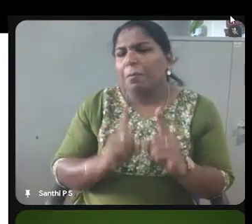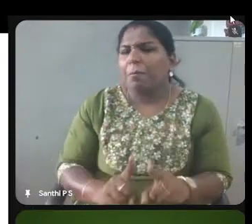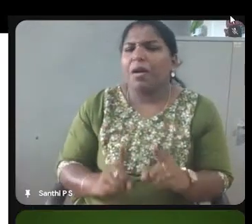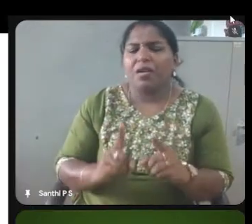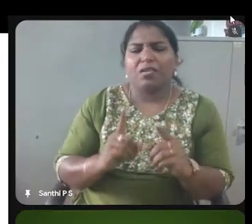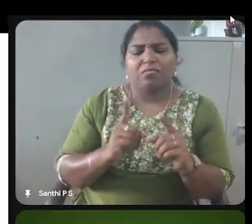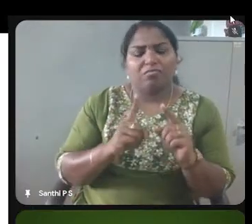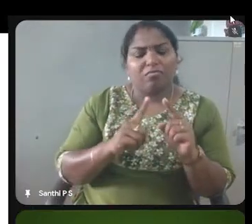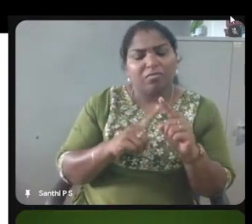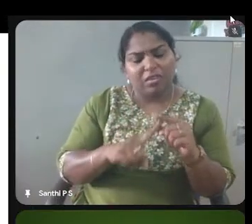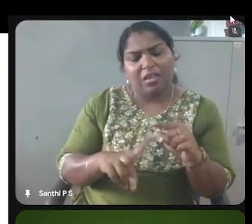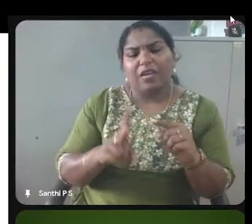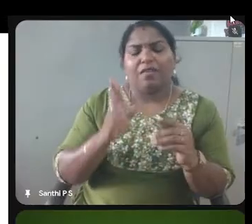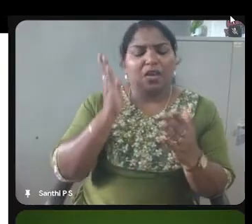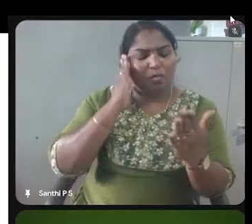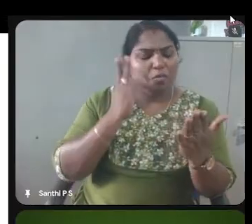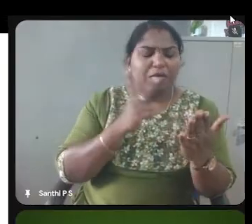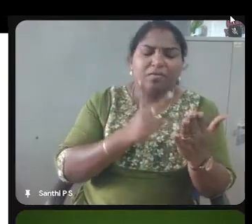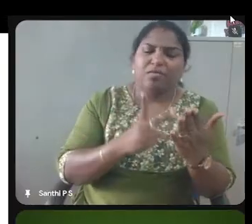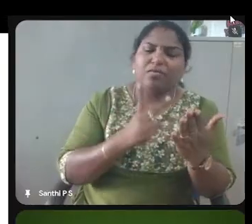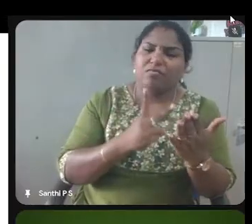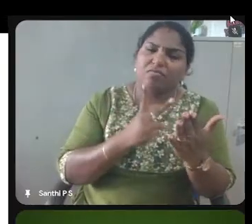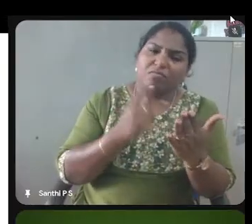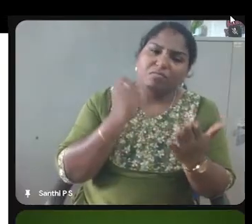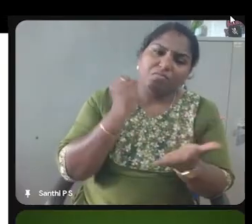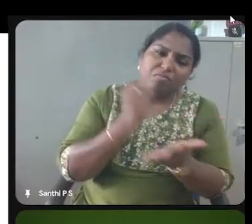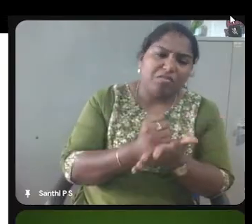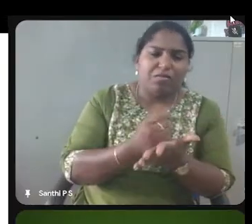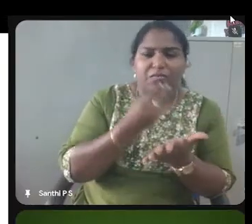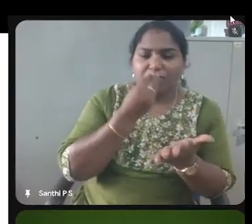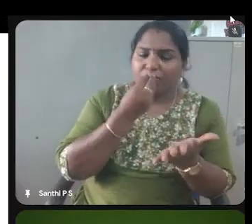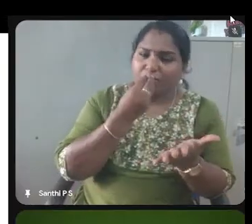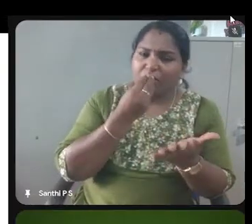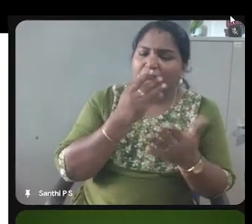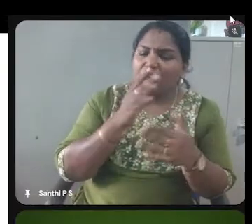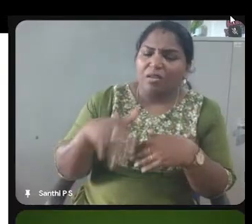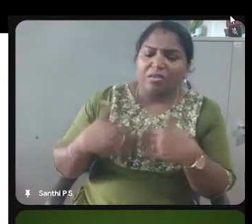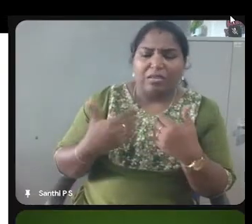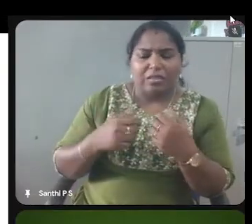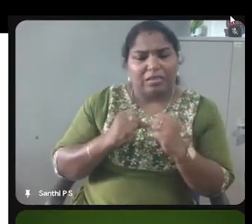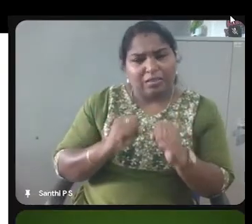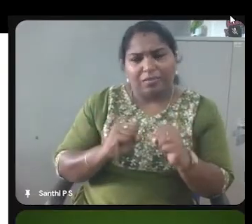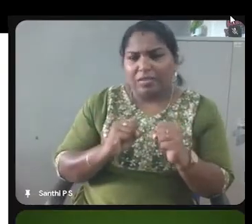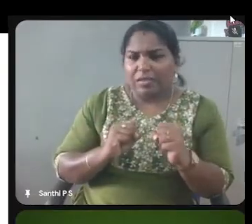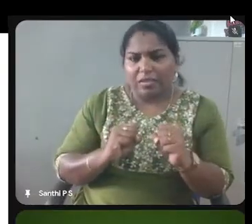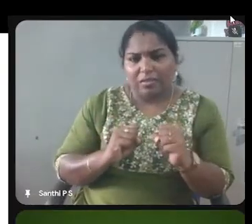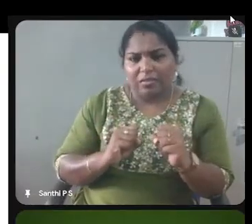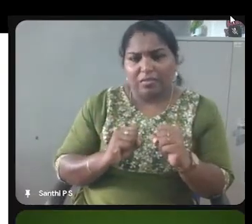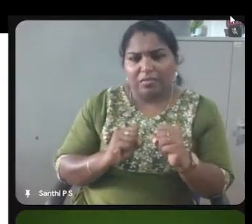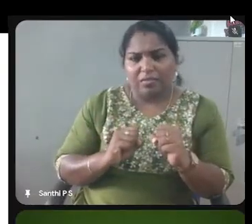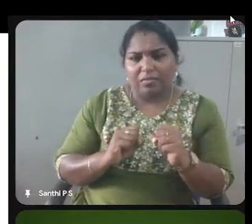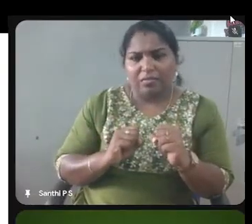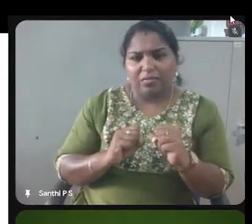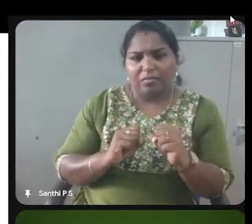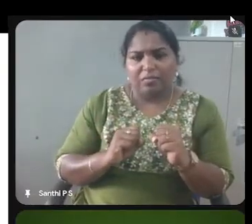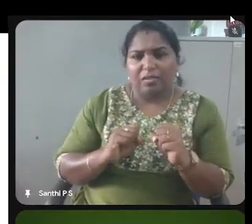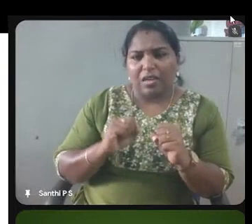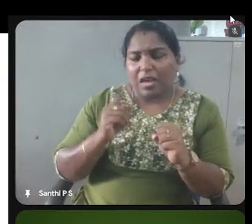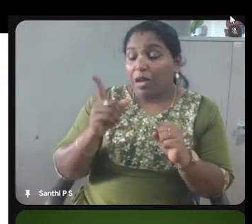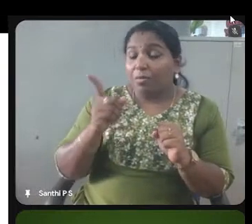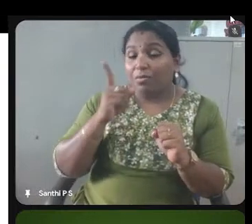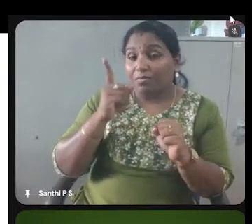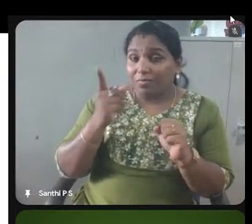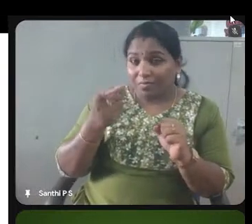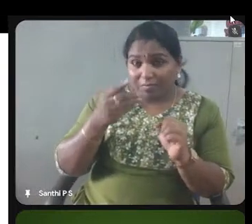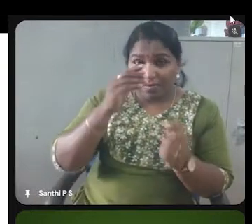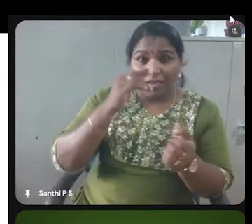അതിനോട് റിയാക്ട് ചെയ്യുന്നത് വളരെ അഗ്രസീവായിട്ടാണ്. അപ്പൊ അവർക്കത് കഴിയുന്നില്ല. മുതിർന്ന കുട്ടികളുണ്ട്, അവരുടെ ജ്യേഷ്ഠ സിബിലിംഗ്, അവർ ഈ പറഞ്ഞ